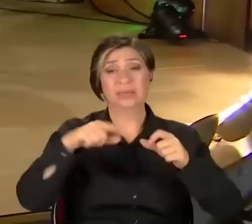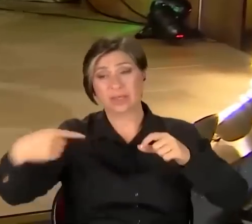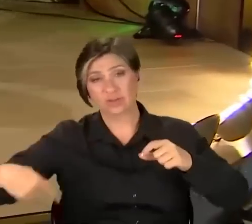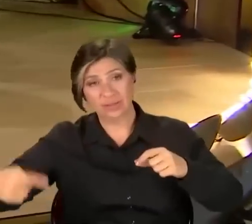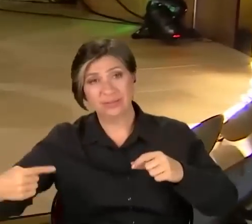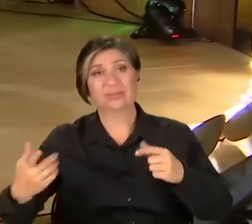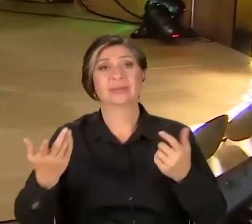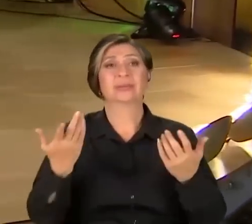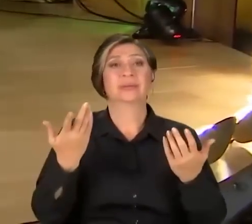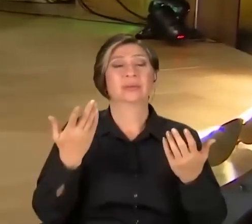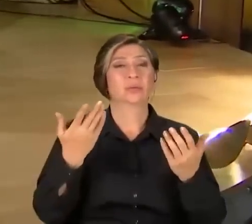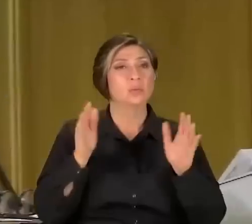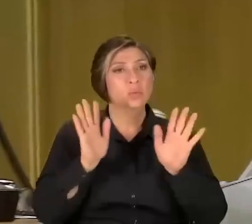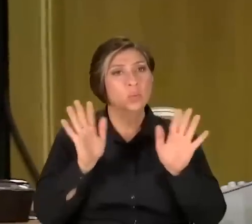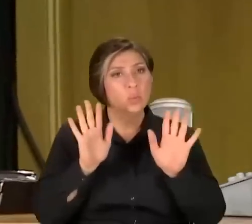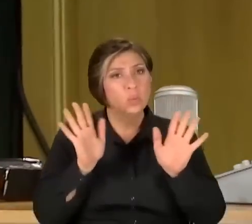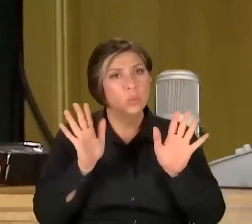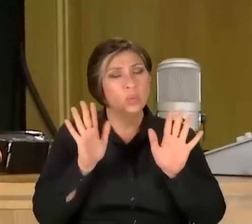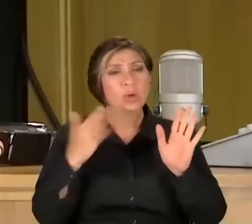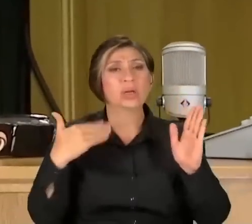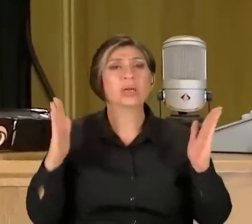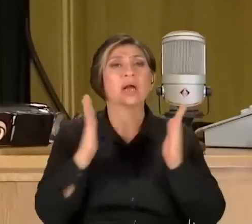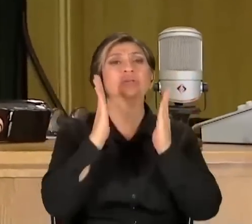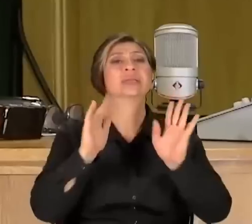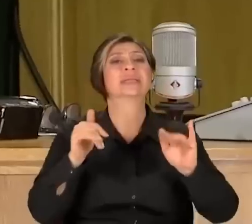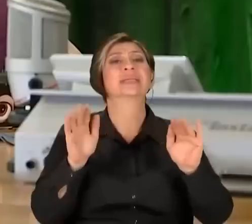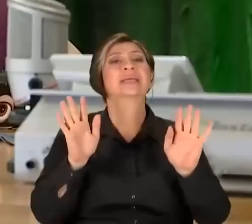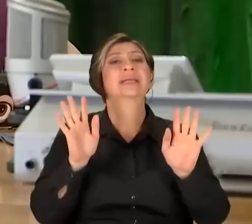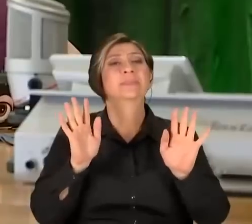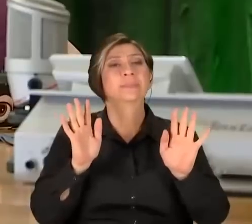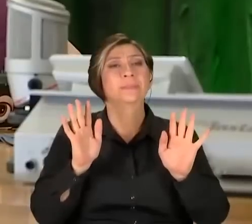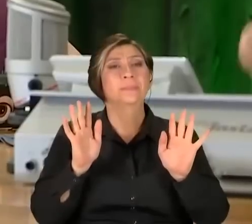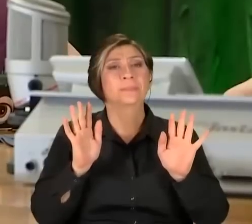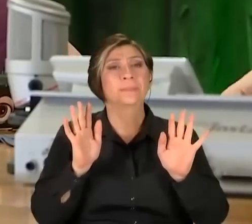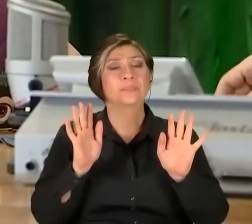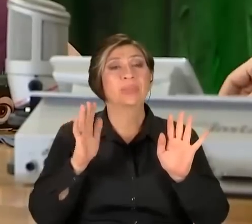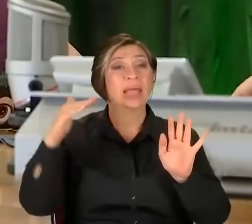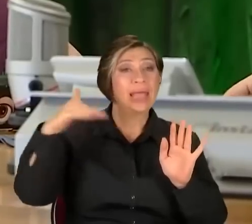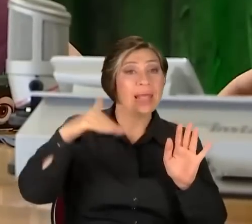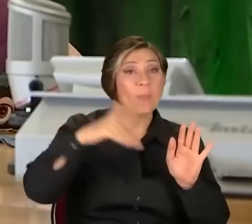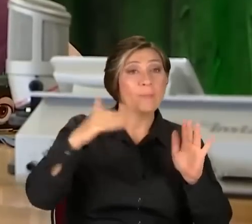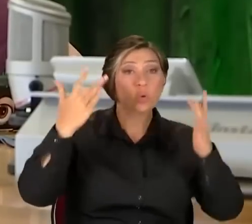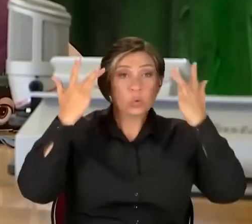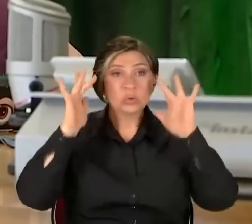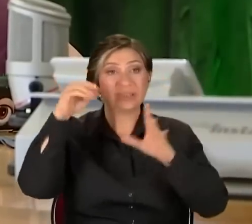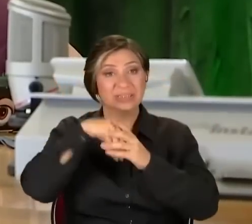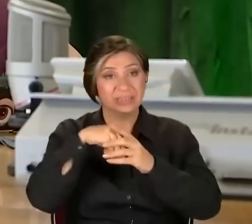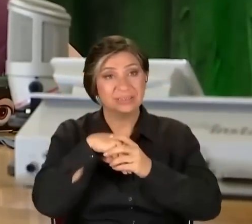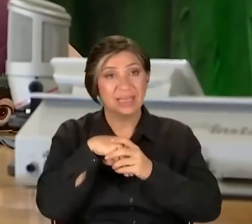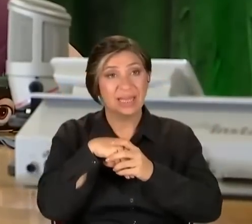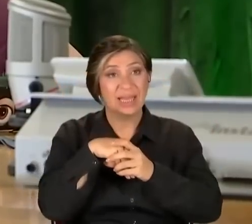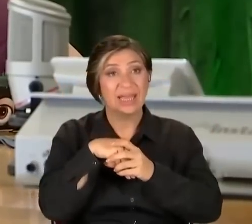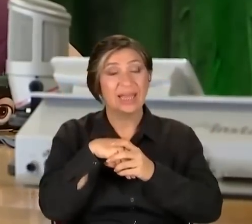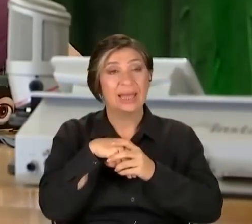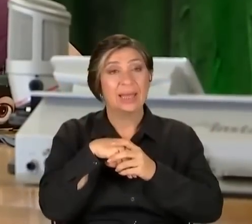jantları yok abi hani karşı o ben karşı değilim tabii ki de yani hiphop kültürünün içerisinde dediğim gibi